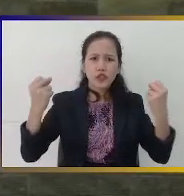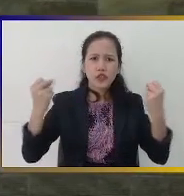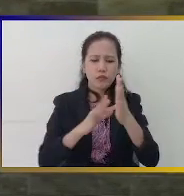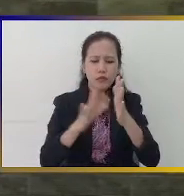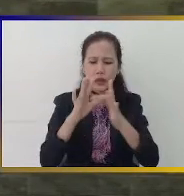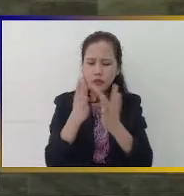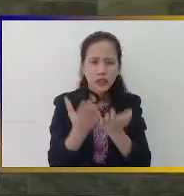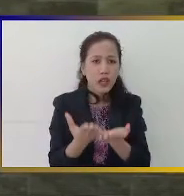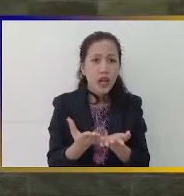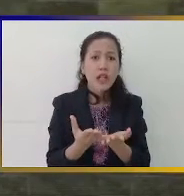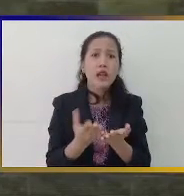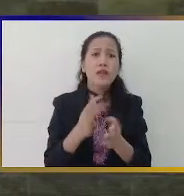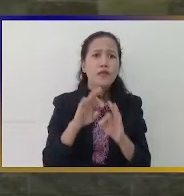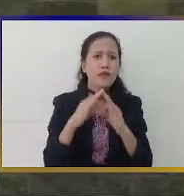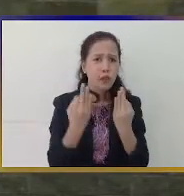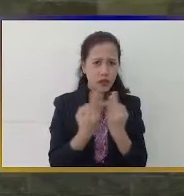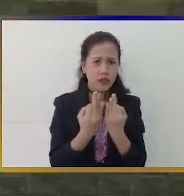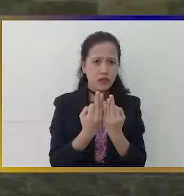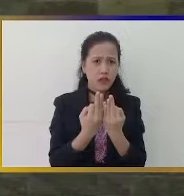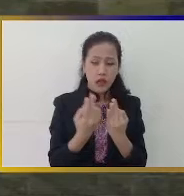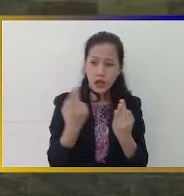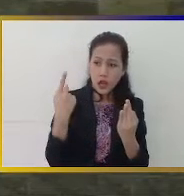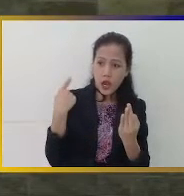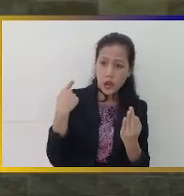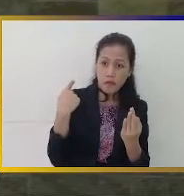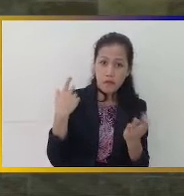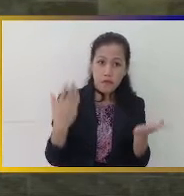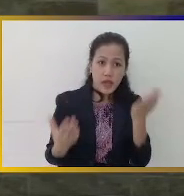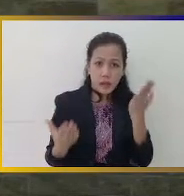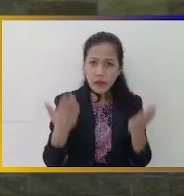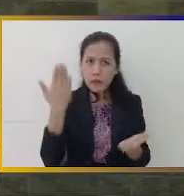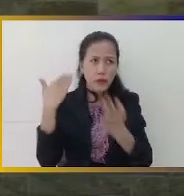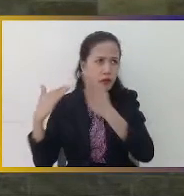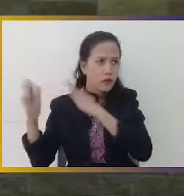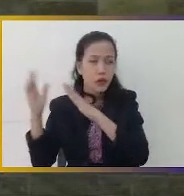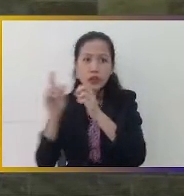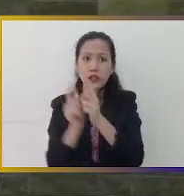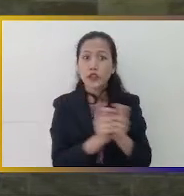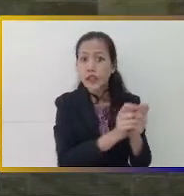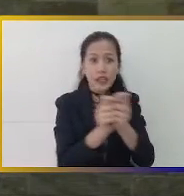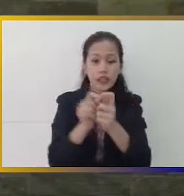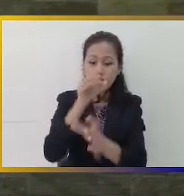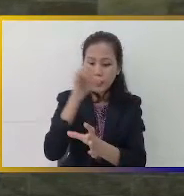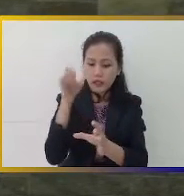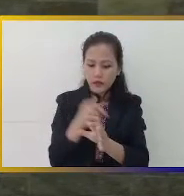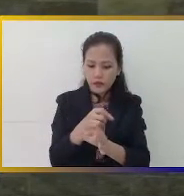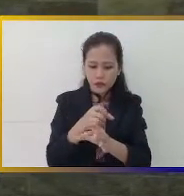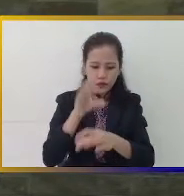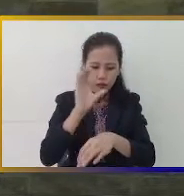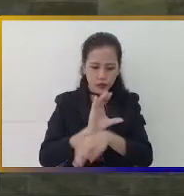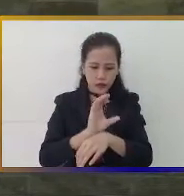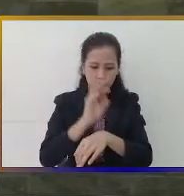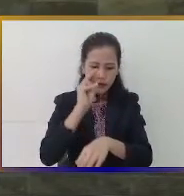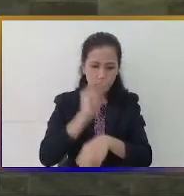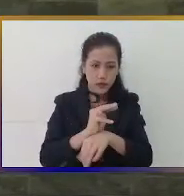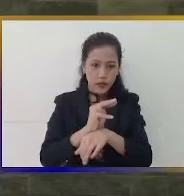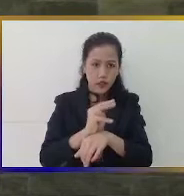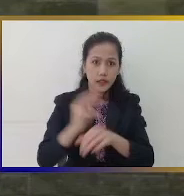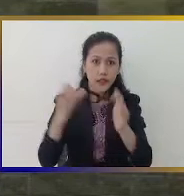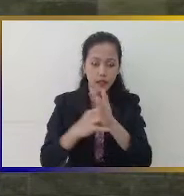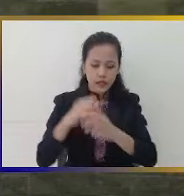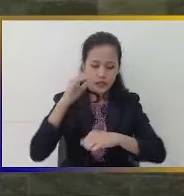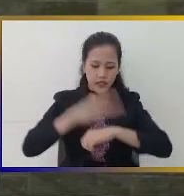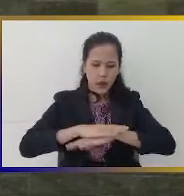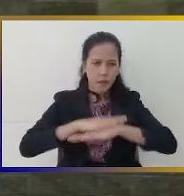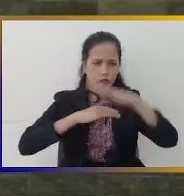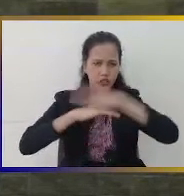There was once na mga families po ay together they're involved sa ministry ng Panginoon. Families that were established in